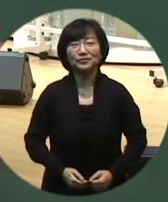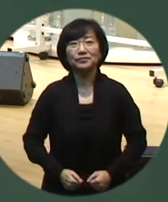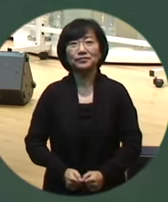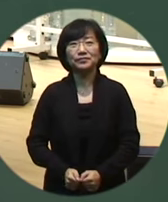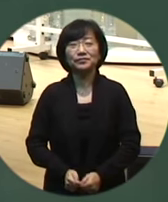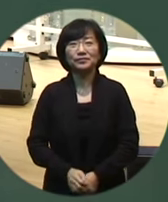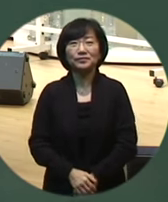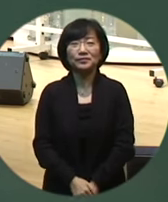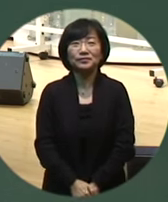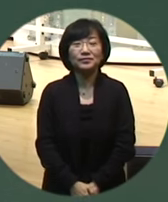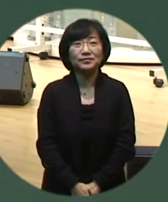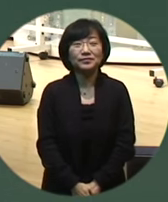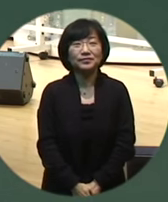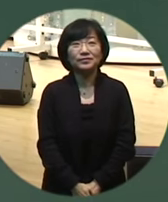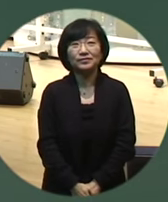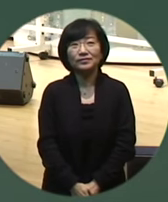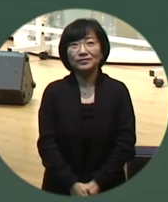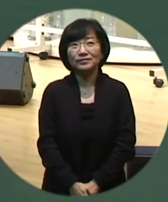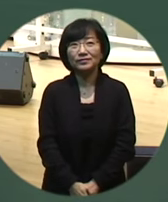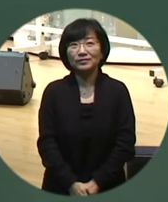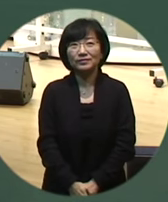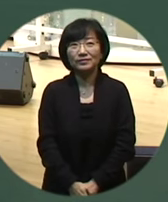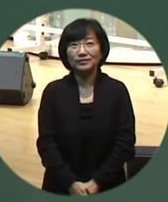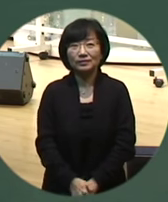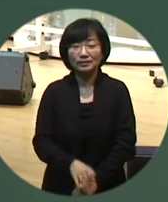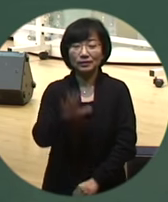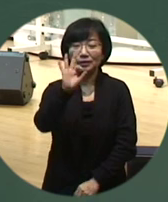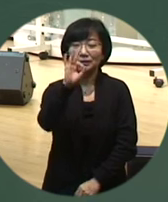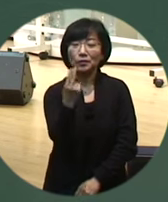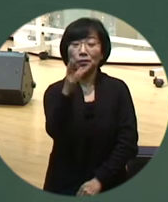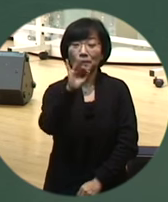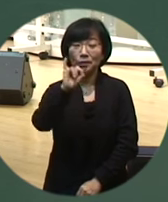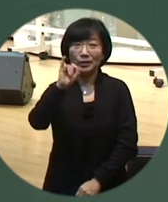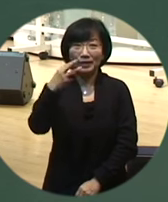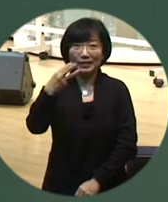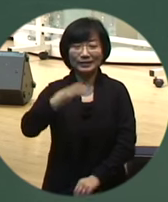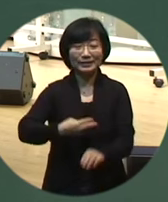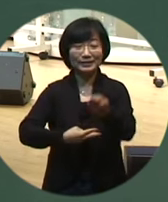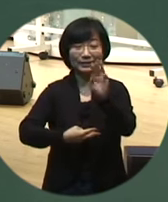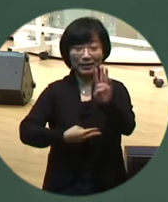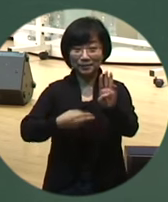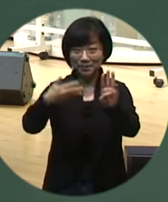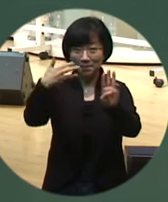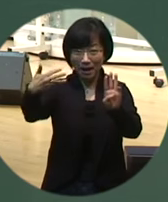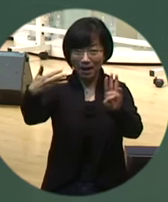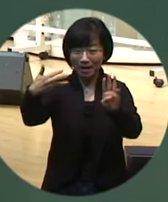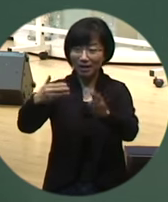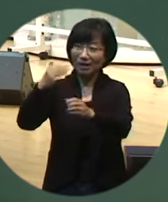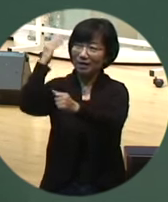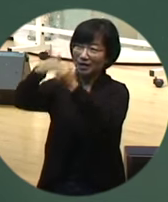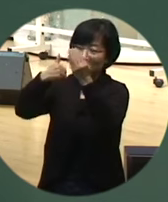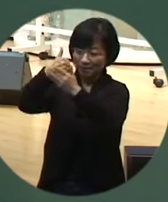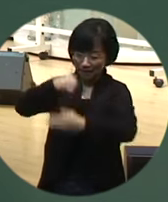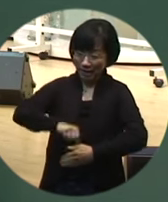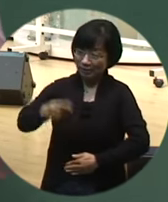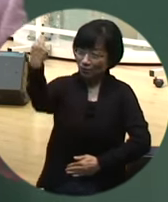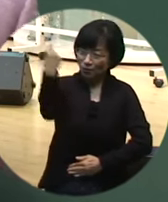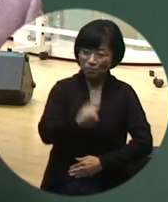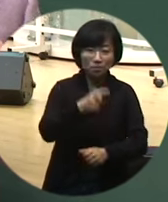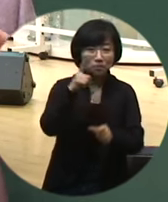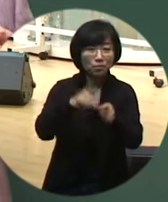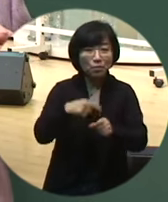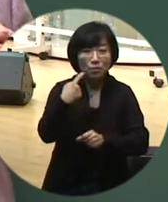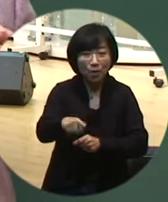me. 그래서 요한일서 3장 8절에 하나님의 아들이 나타나신 것은 마귀의